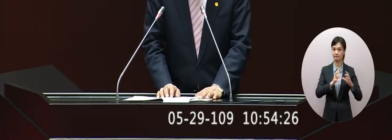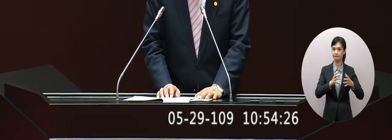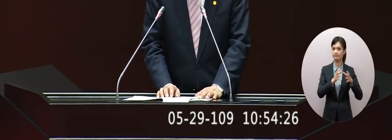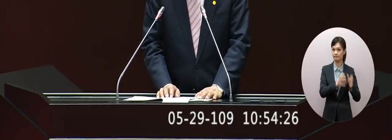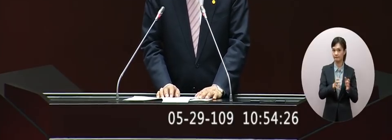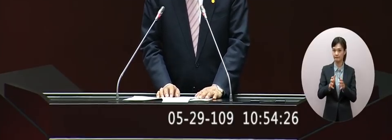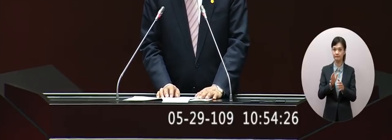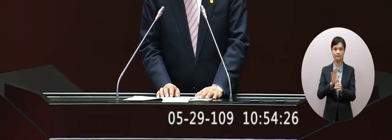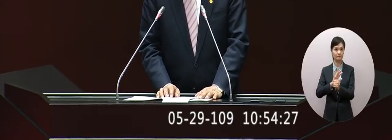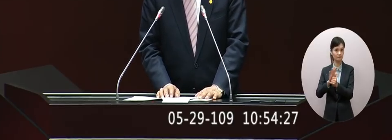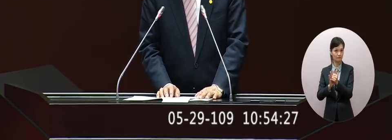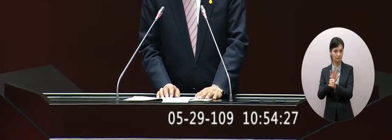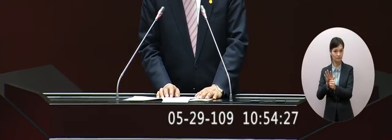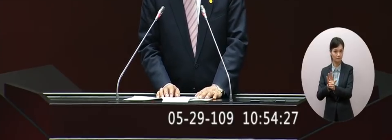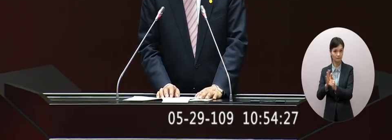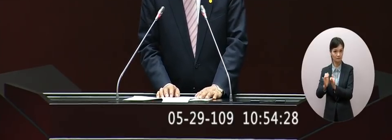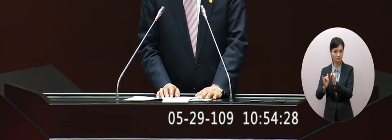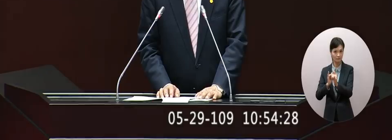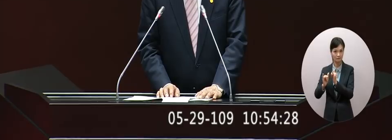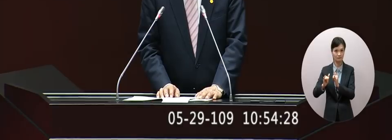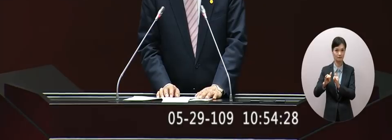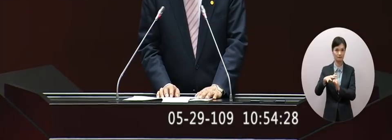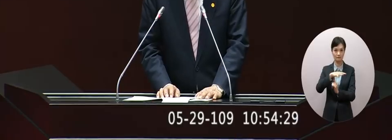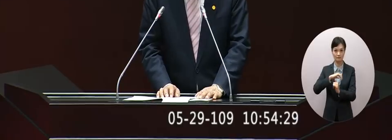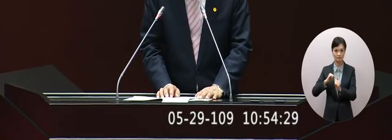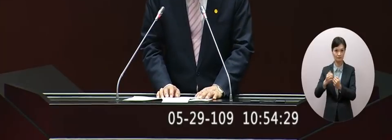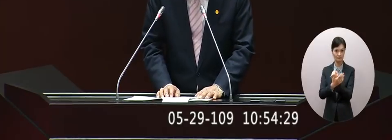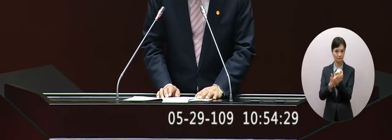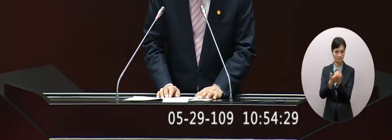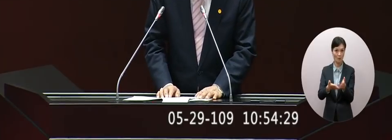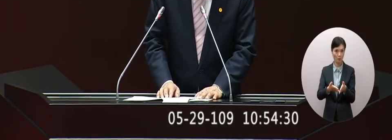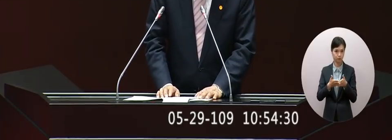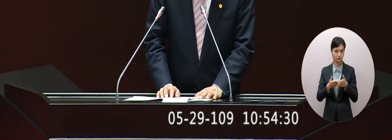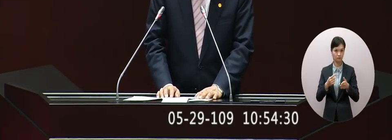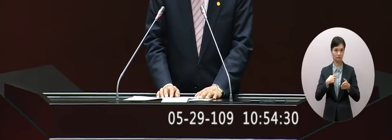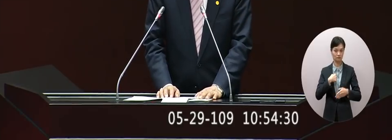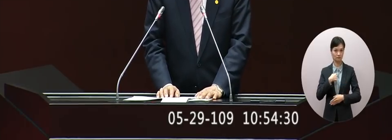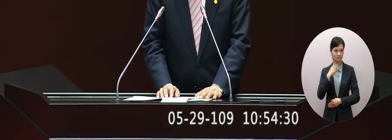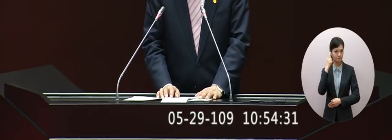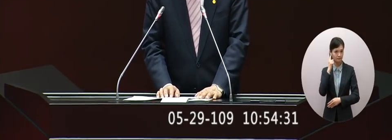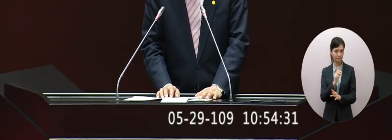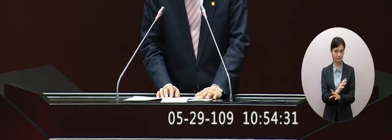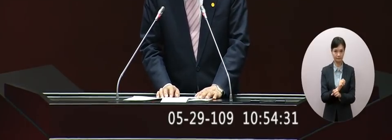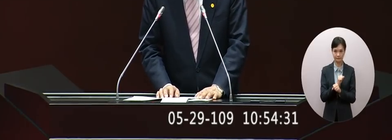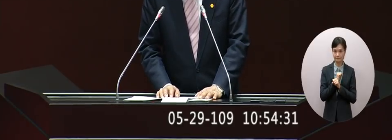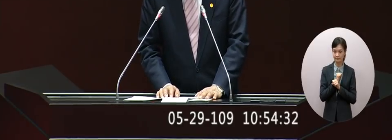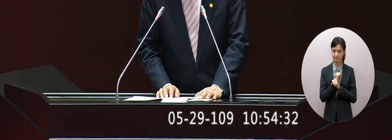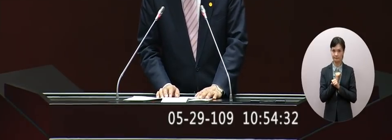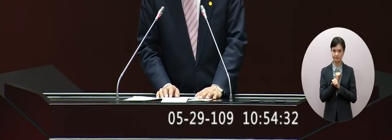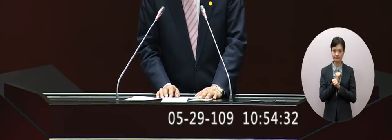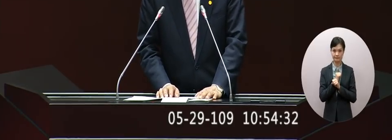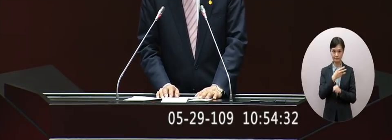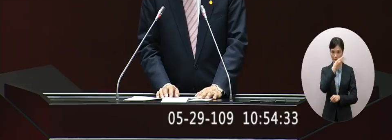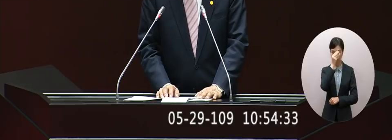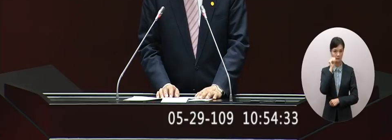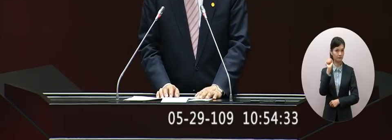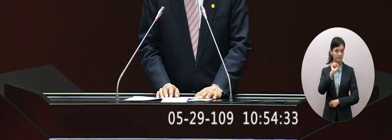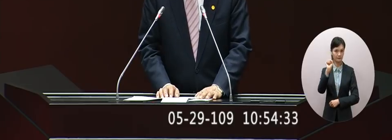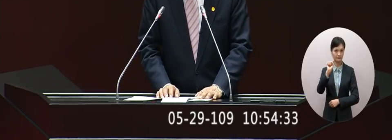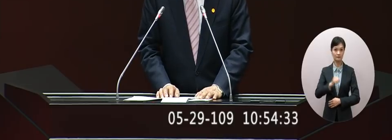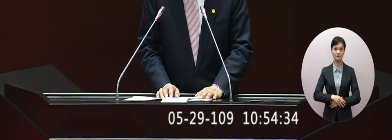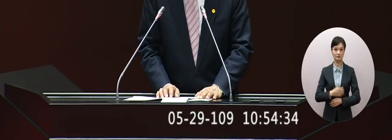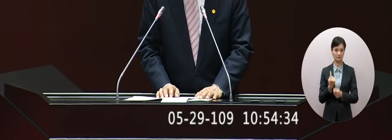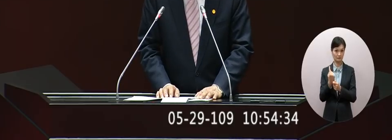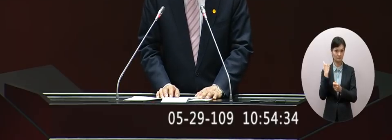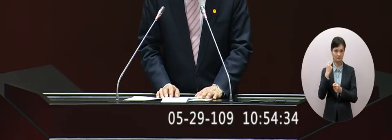们的人民，行政团队战战兢兢，不敢懈怠。去年徽州